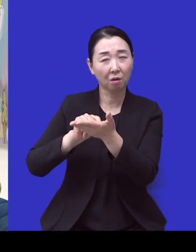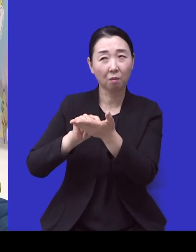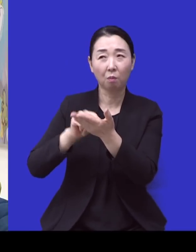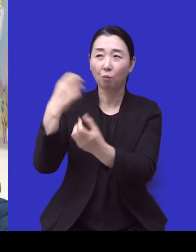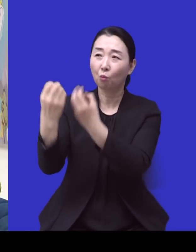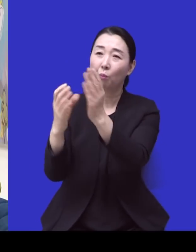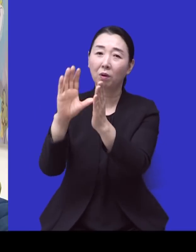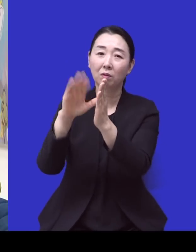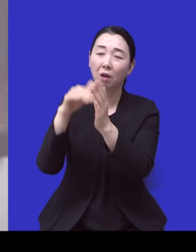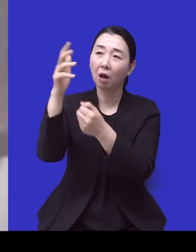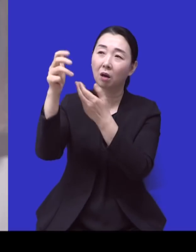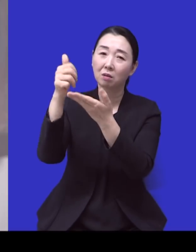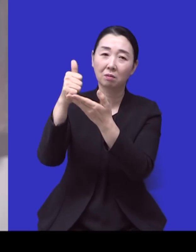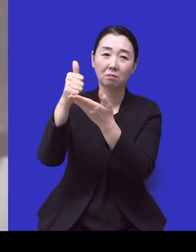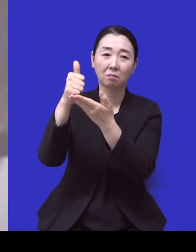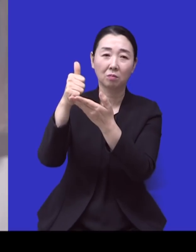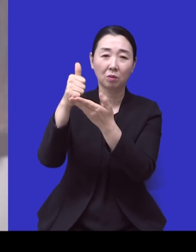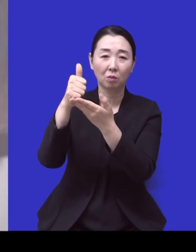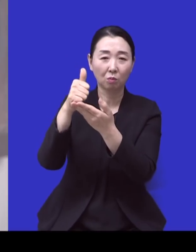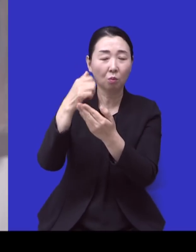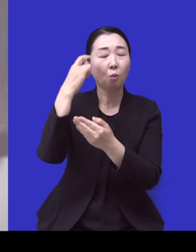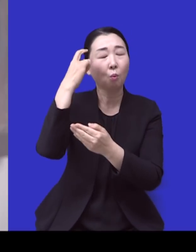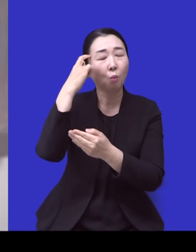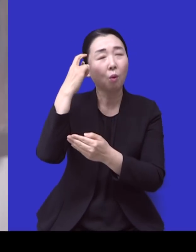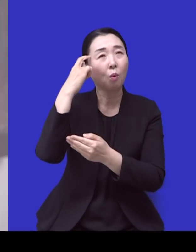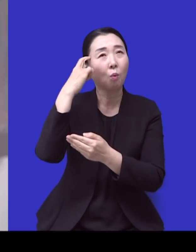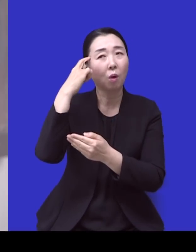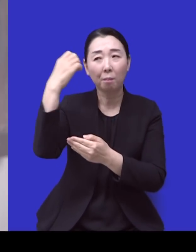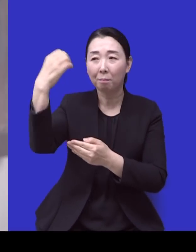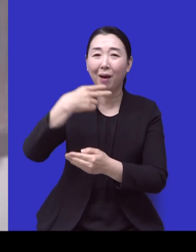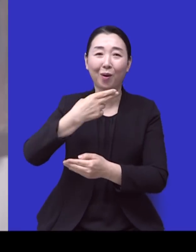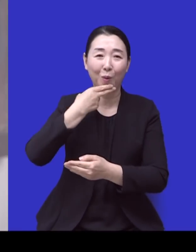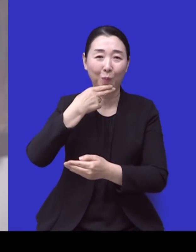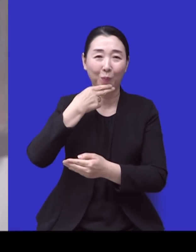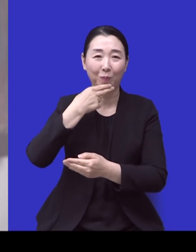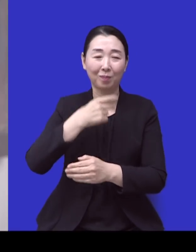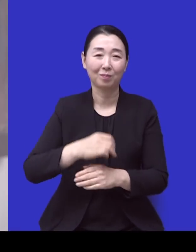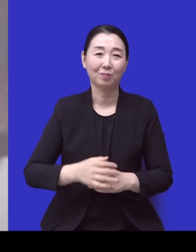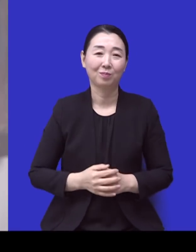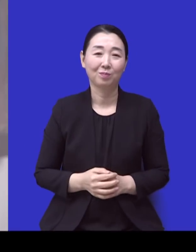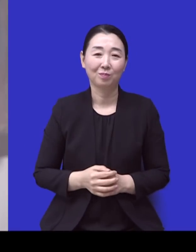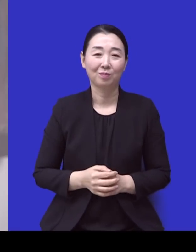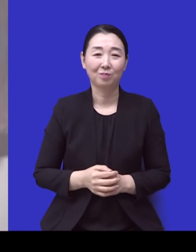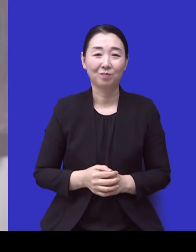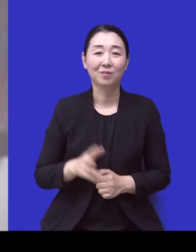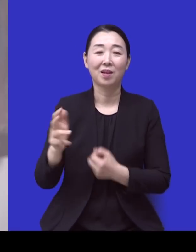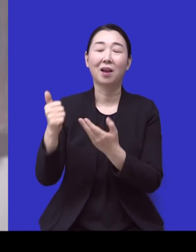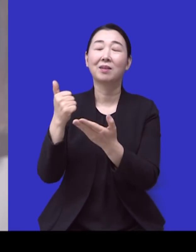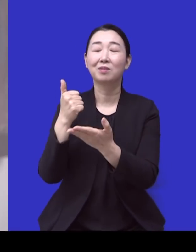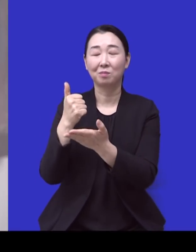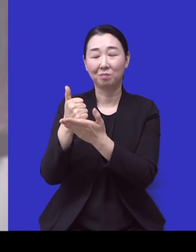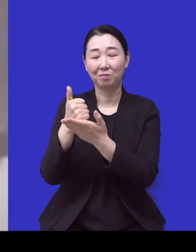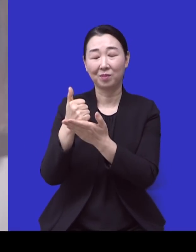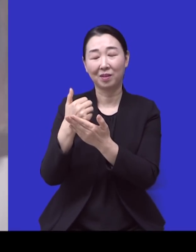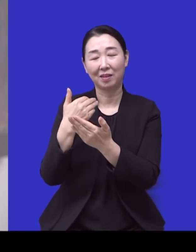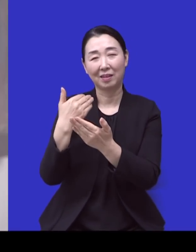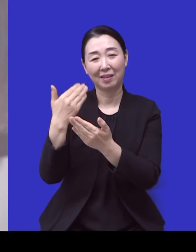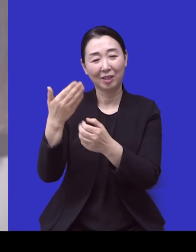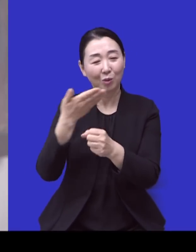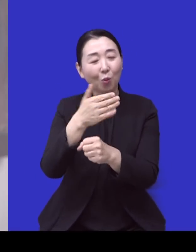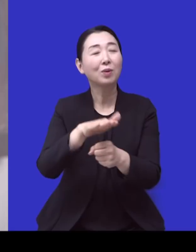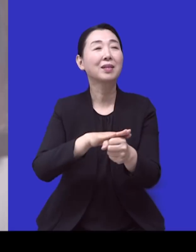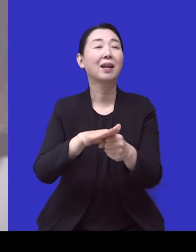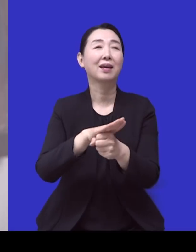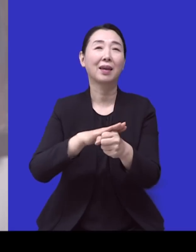때는 하나님께서는 케이야 너는 왜 그래? 이렇게 말씀하지 않으셨고 네. 난 널 사랑해 가연아 난 널 사랑해 계속